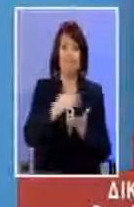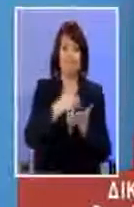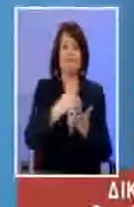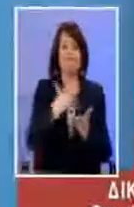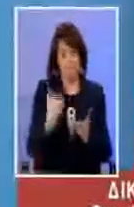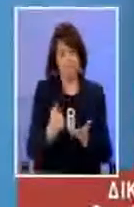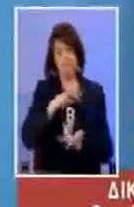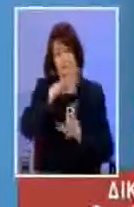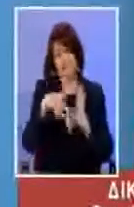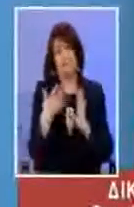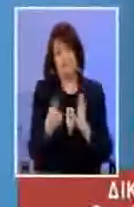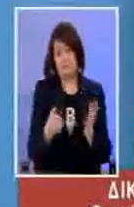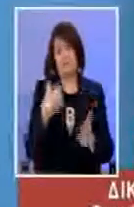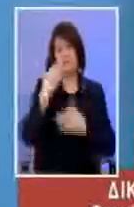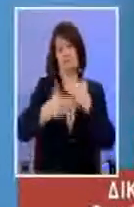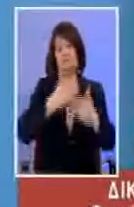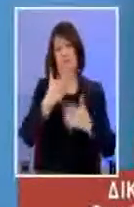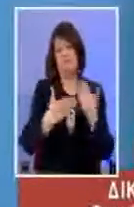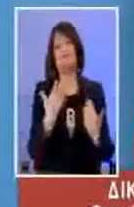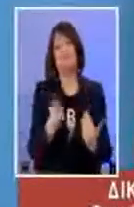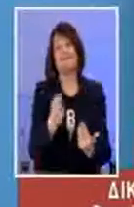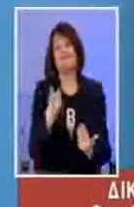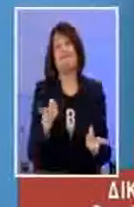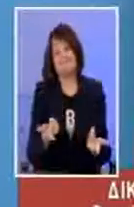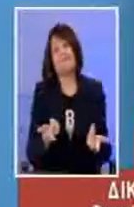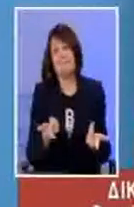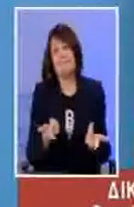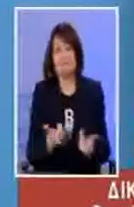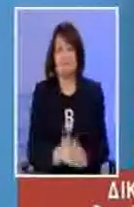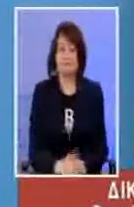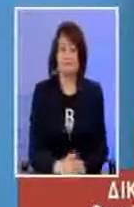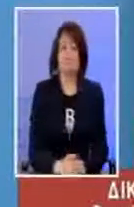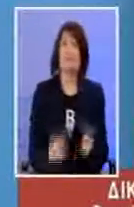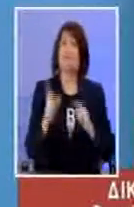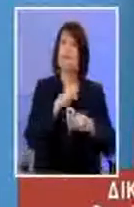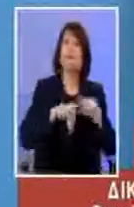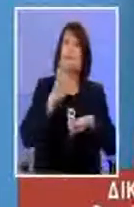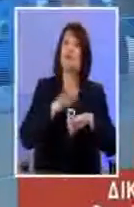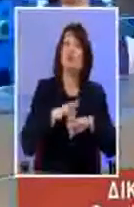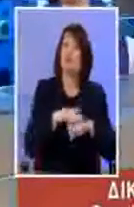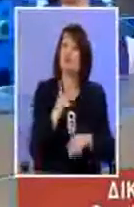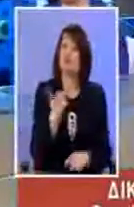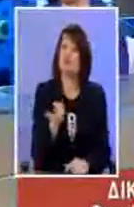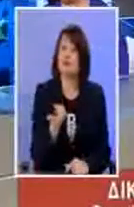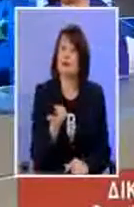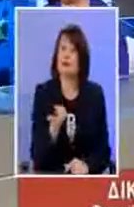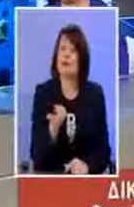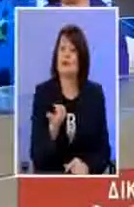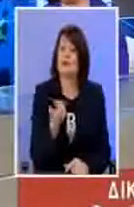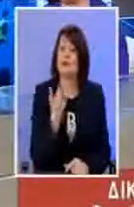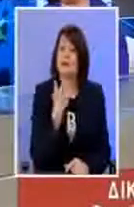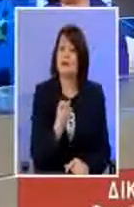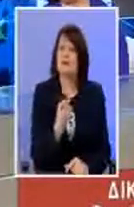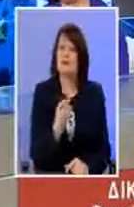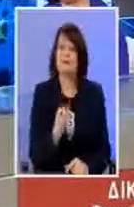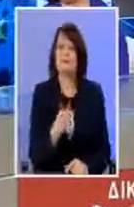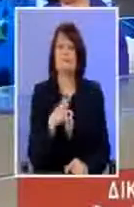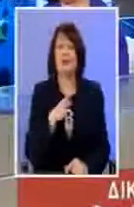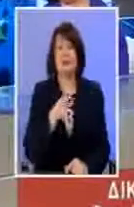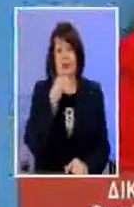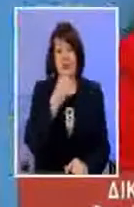Κυμπουρόπουλε. Αιώνες τώρα, μαθηρίδες τώρα. Το ποιο φταίει, και, όπως είπε και η κυρία, όπως είπε η κυρία. Θέλω να πω